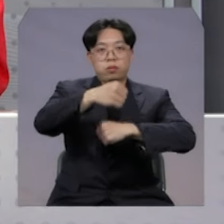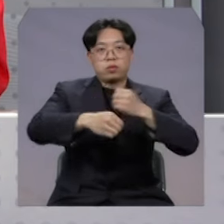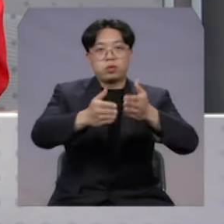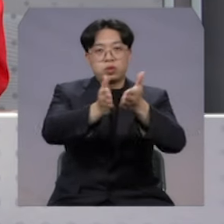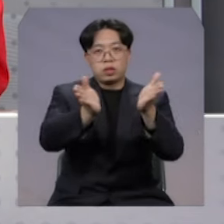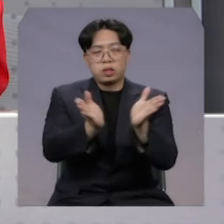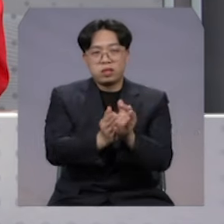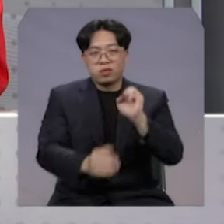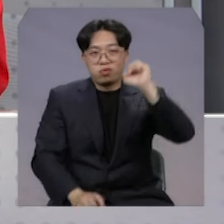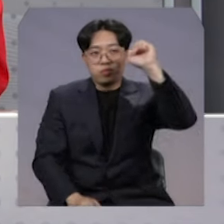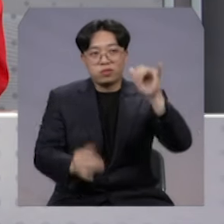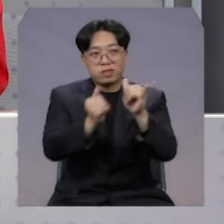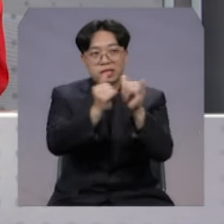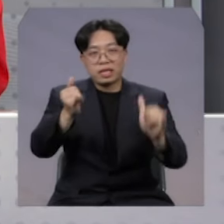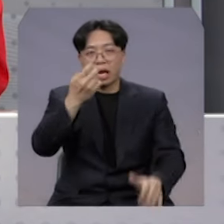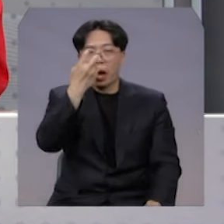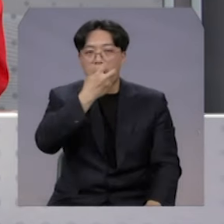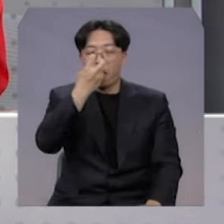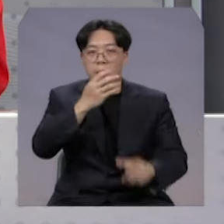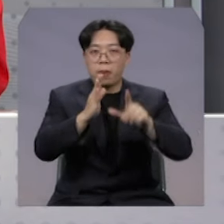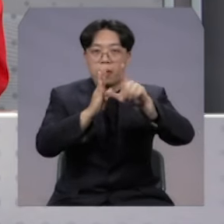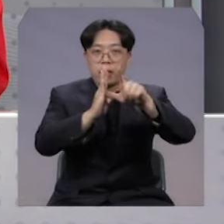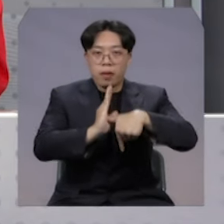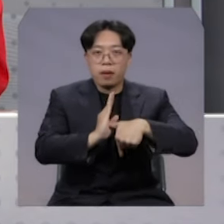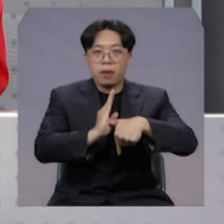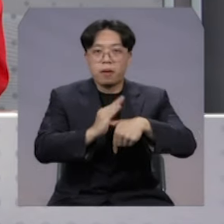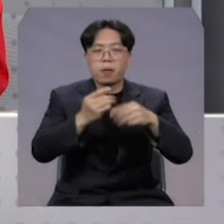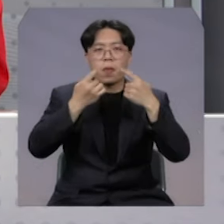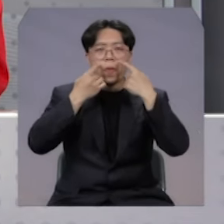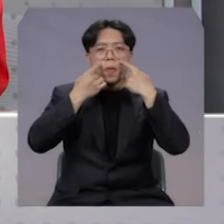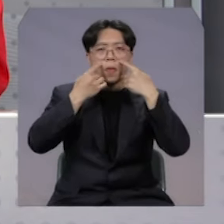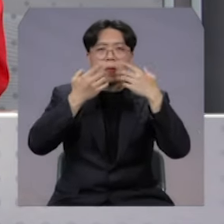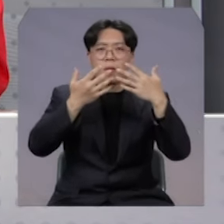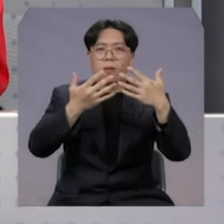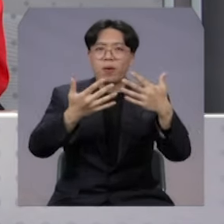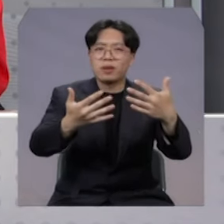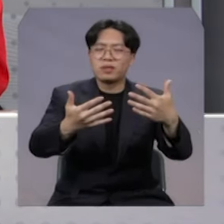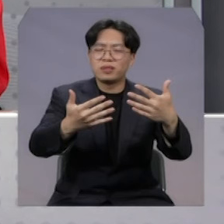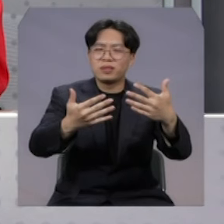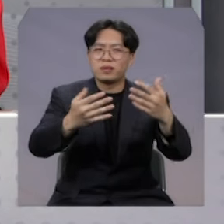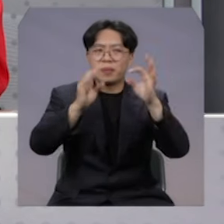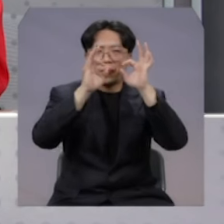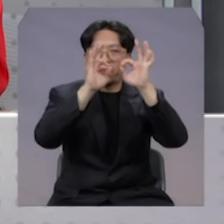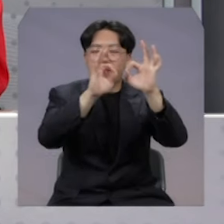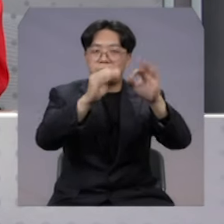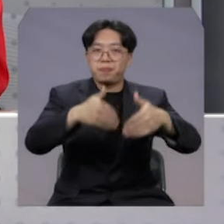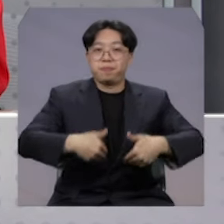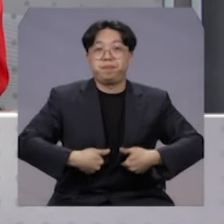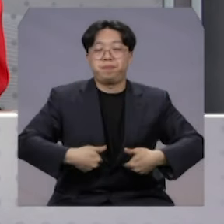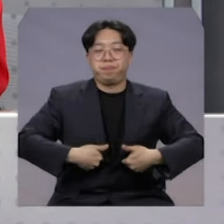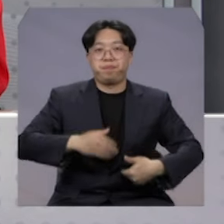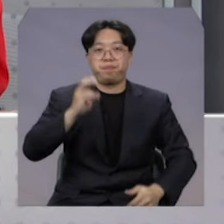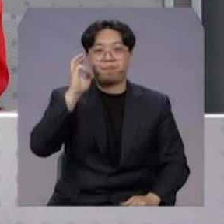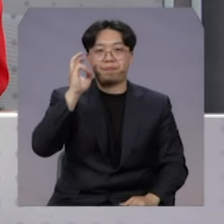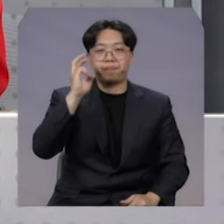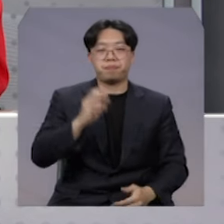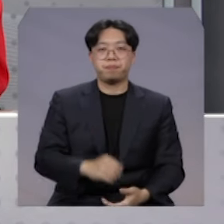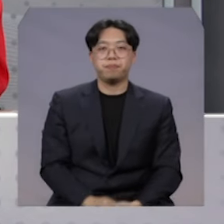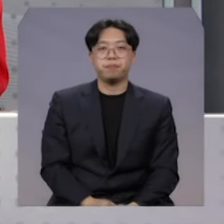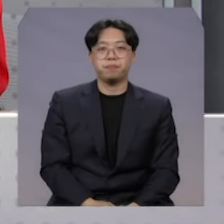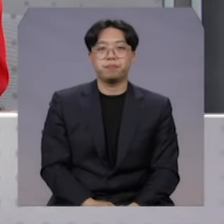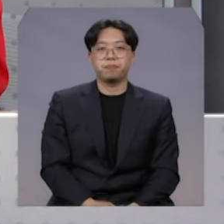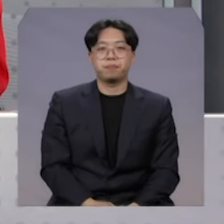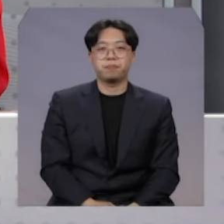검증하는 과정에서 좀 더 자세히 들여다봐야 하지 않았을까라는 생각도 개인적으로는 하고 있습니다.